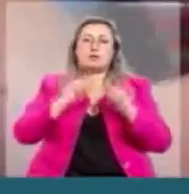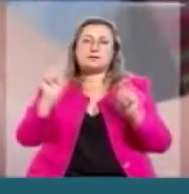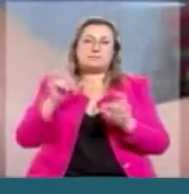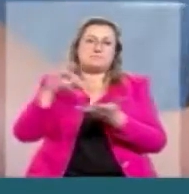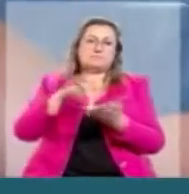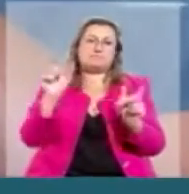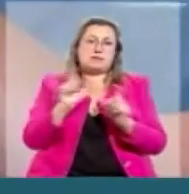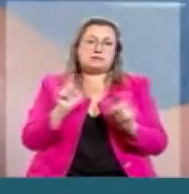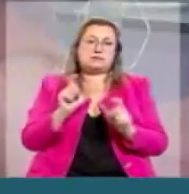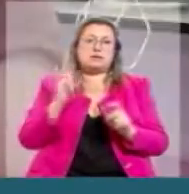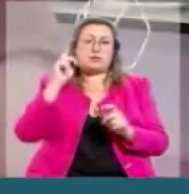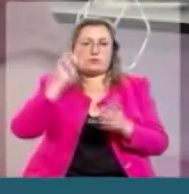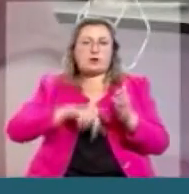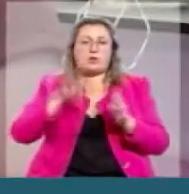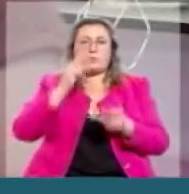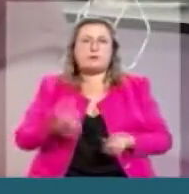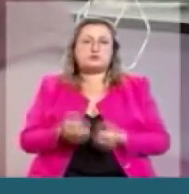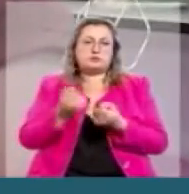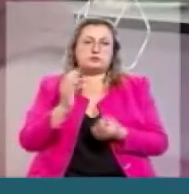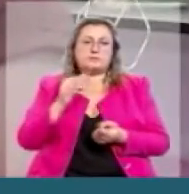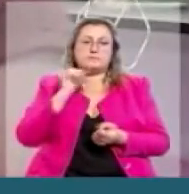Уверена, государство поддержит. В прошлом году